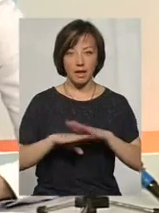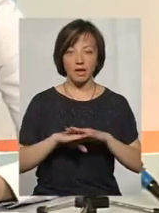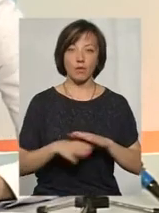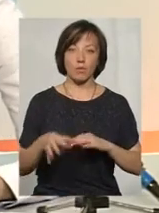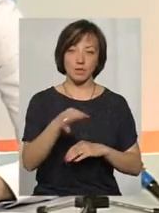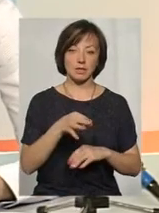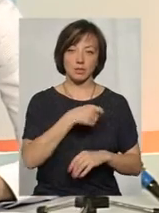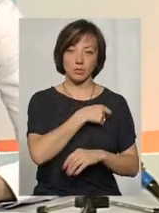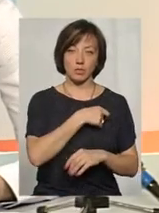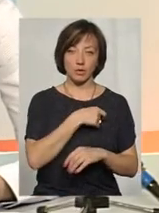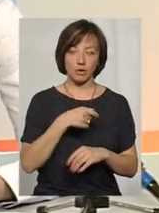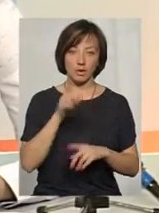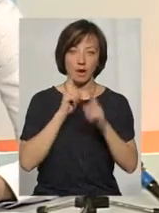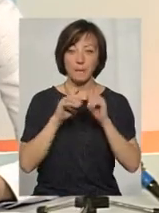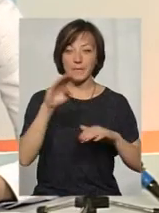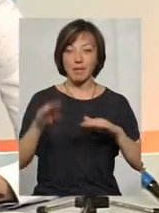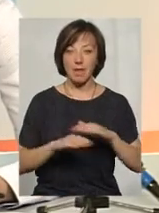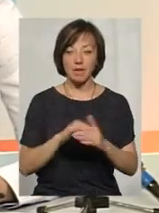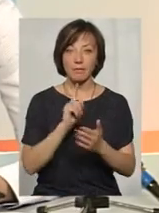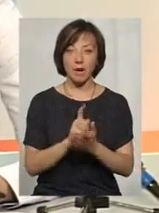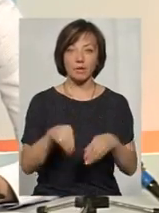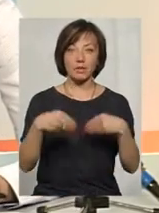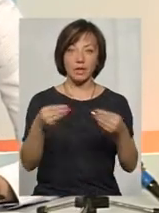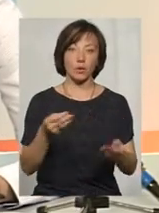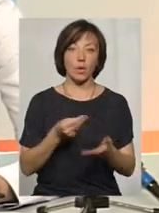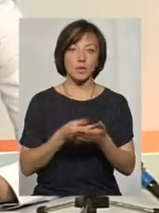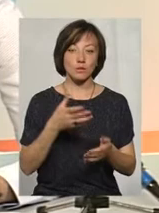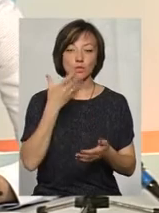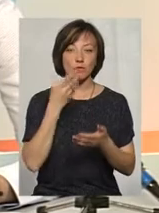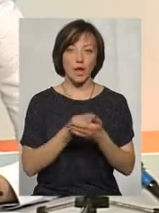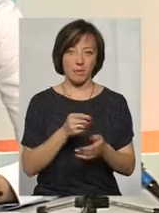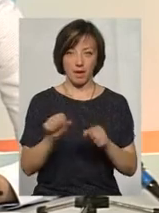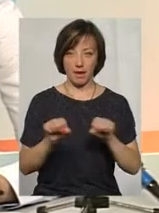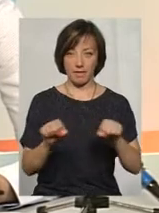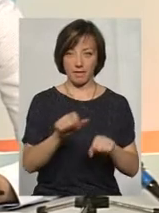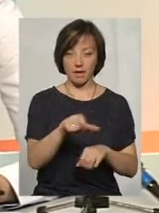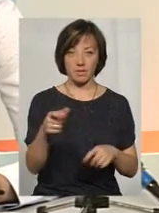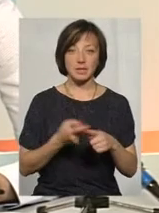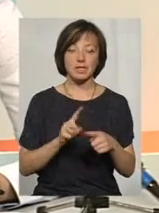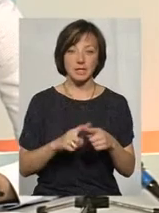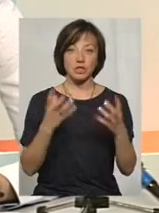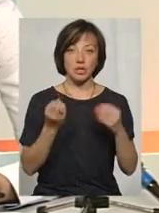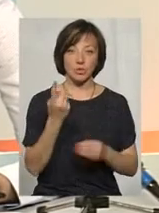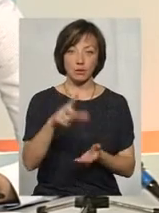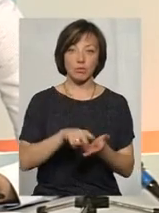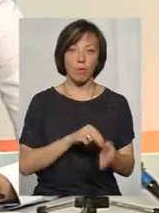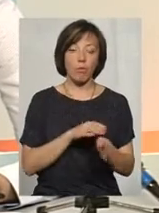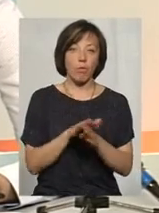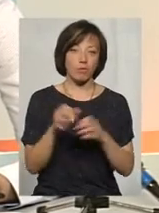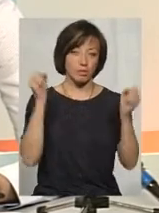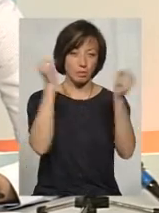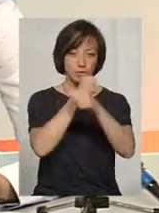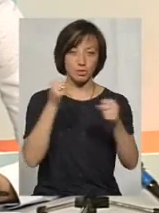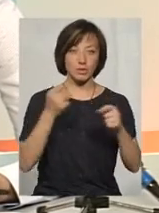обласної ради. Тобто нонсенс. Підлеглі мають дати оцінку своїм керівникам. Тобто це ще один приклад повної